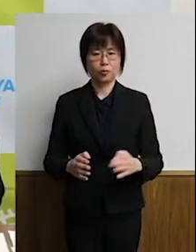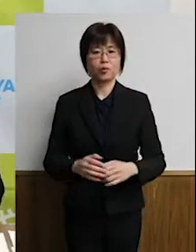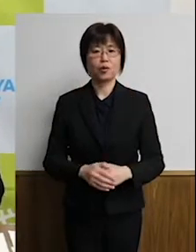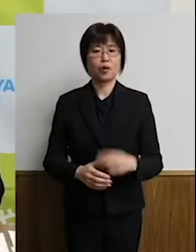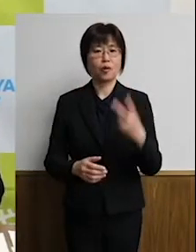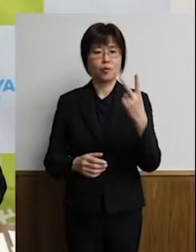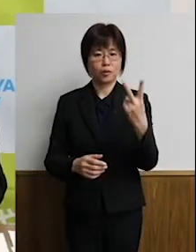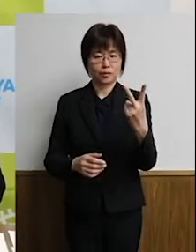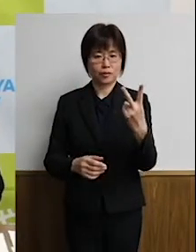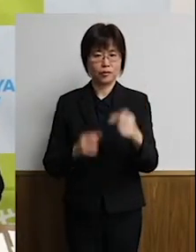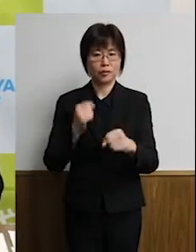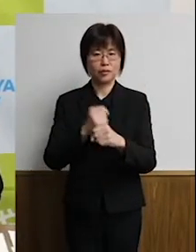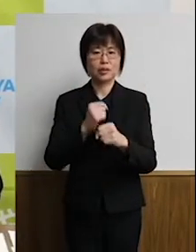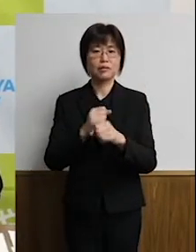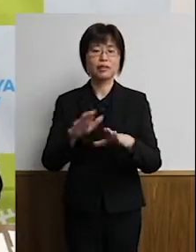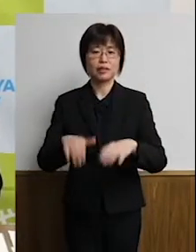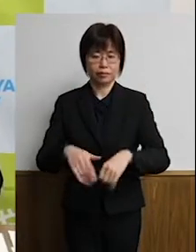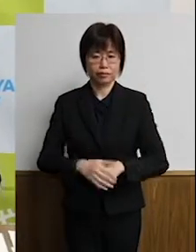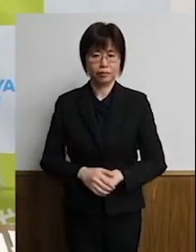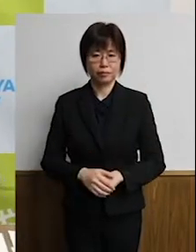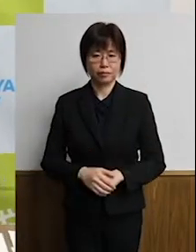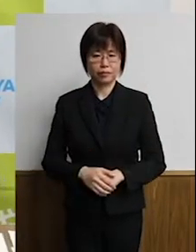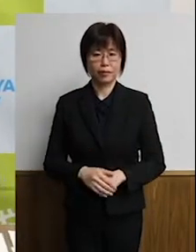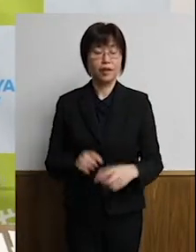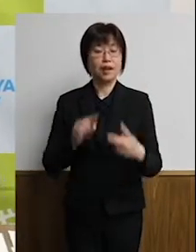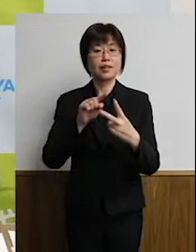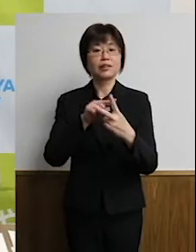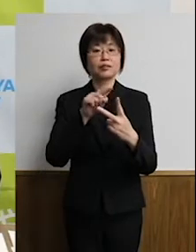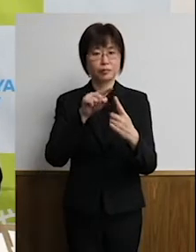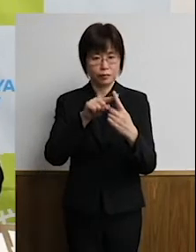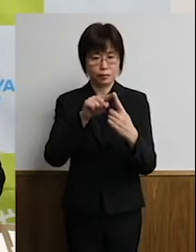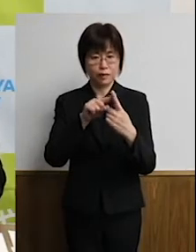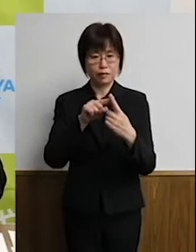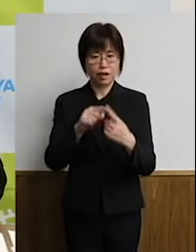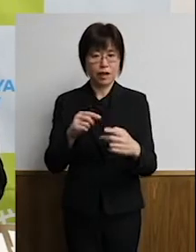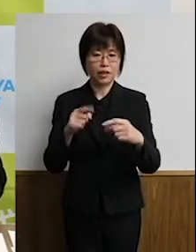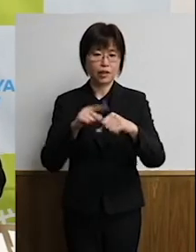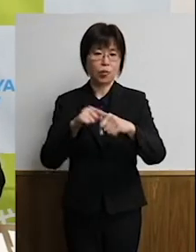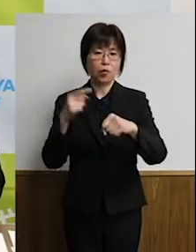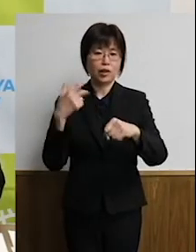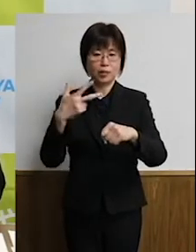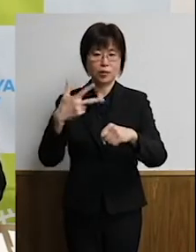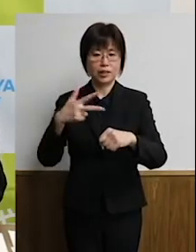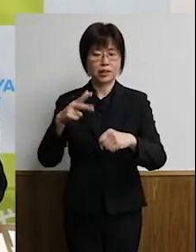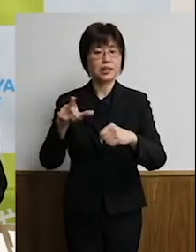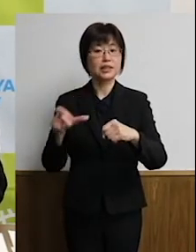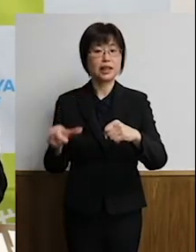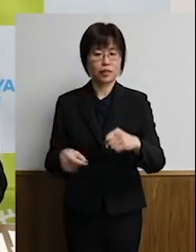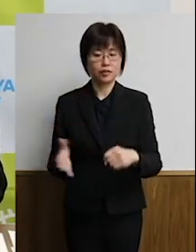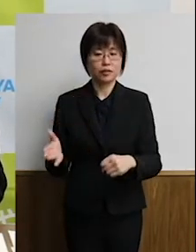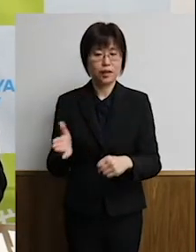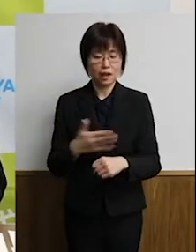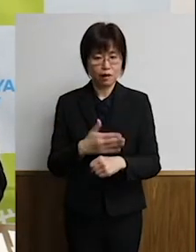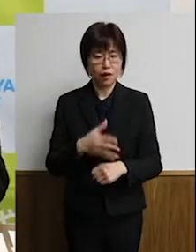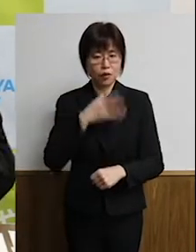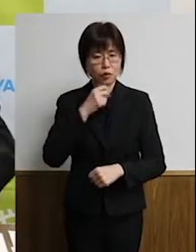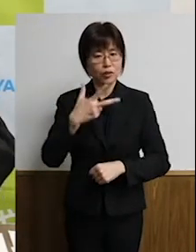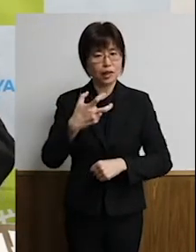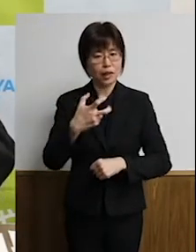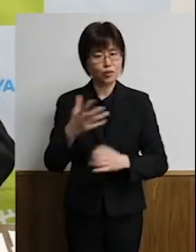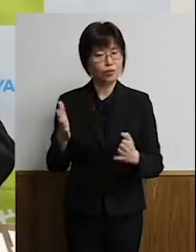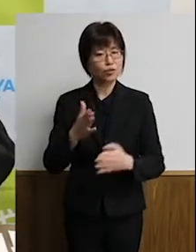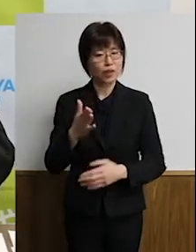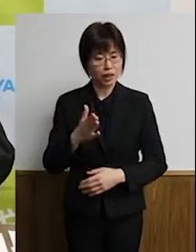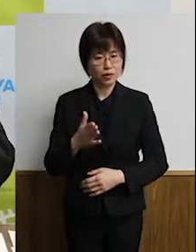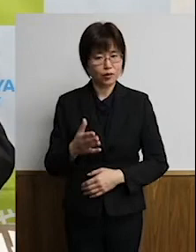ドを2体製作いたしました。すでに昨年の7月からは70歳頃の栄一郎の姿を再現した